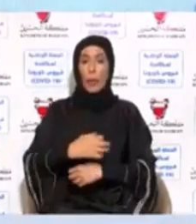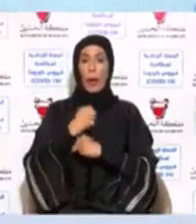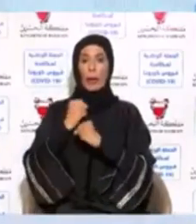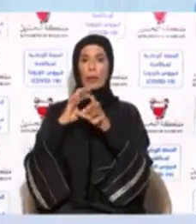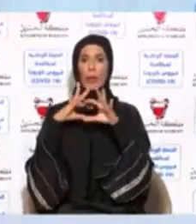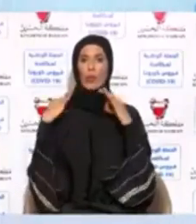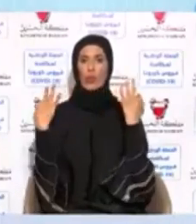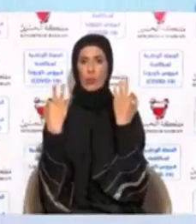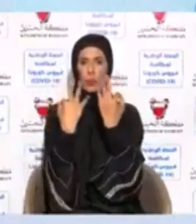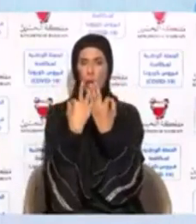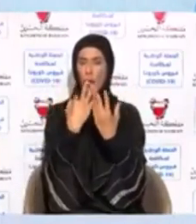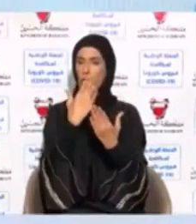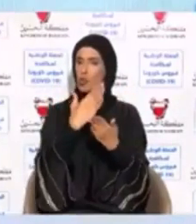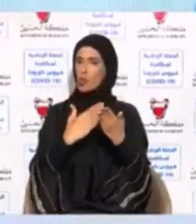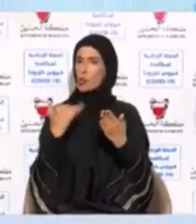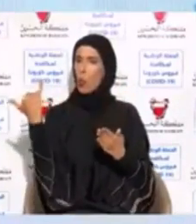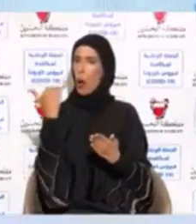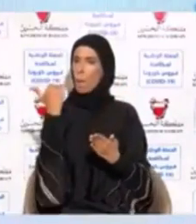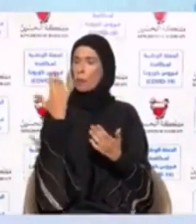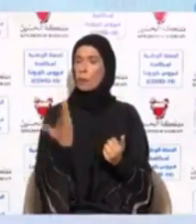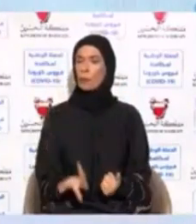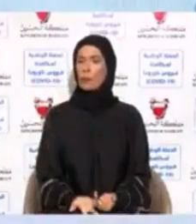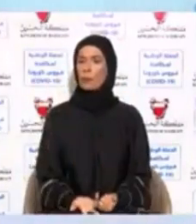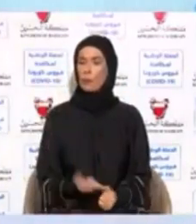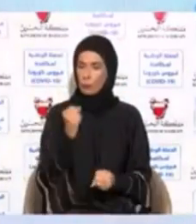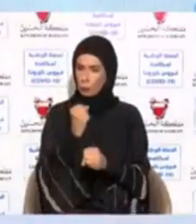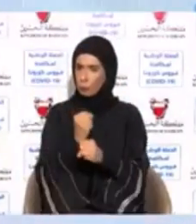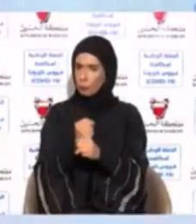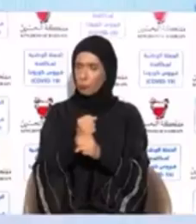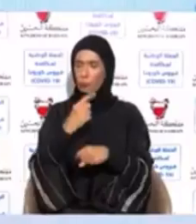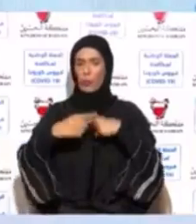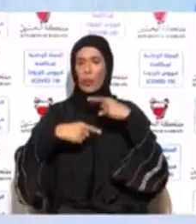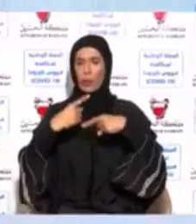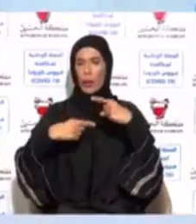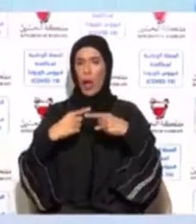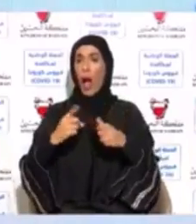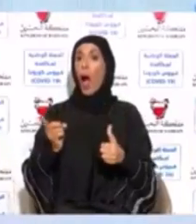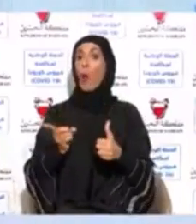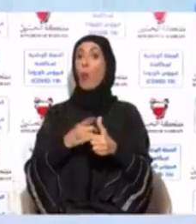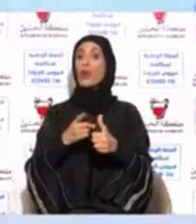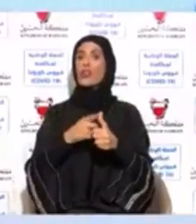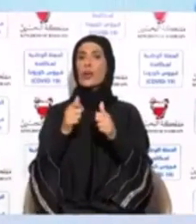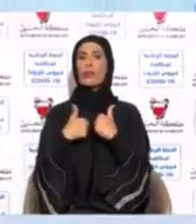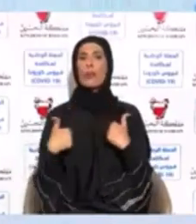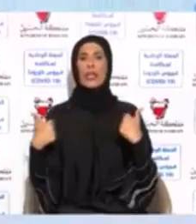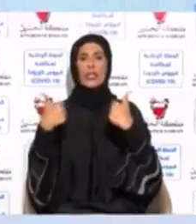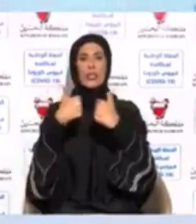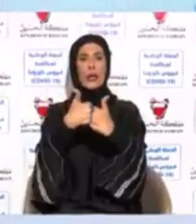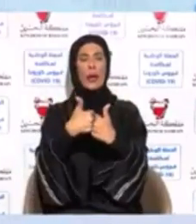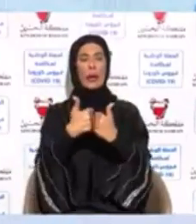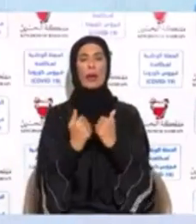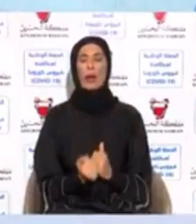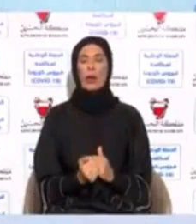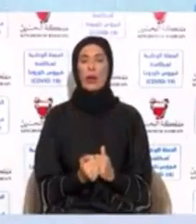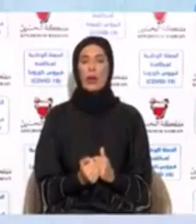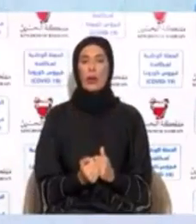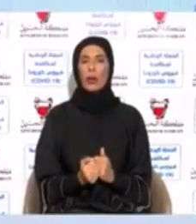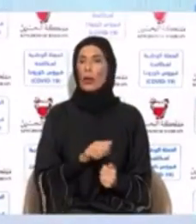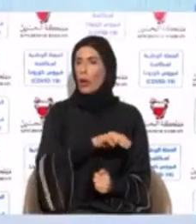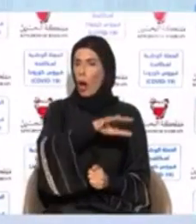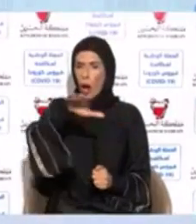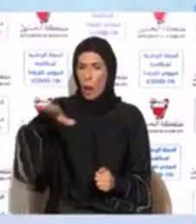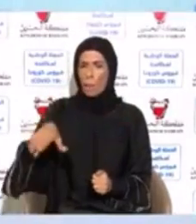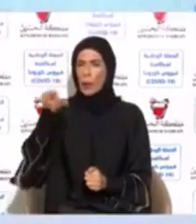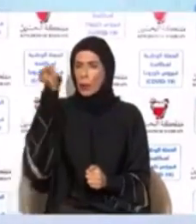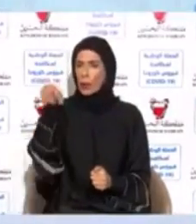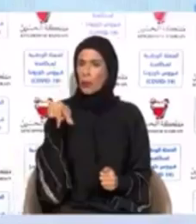احنا جزء منه، وهذه الجهود فعلا تبدأ من الأسرة نفسها، يعني من أسرتك أنت بجميع